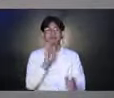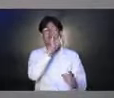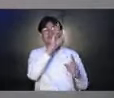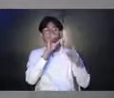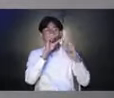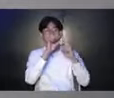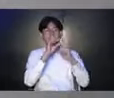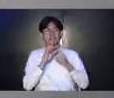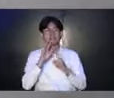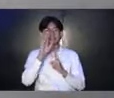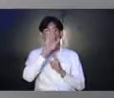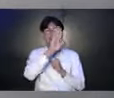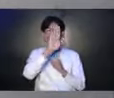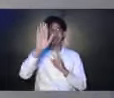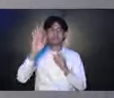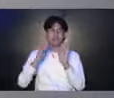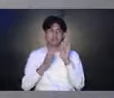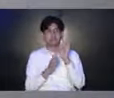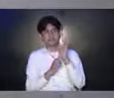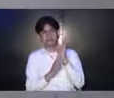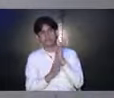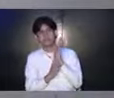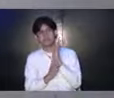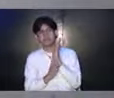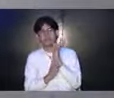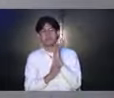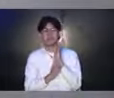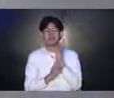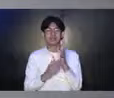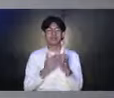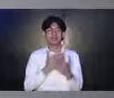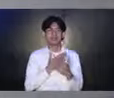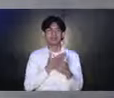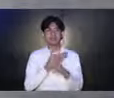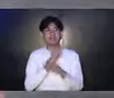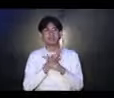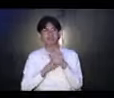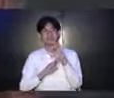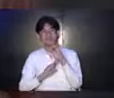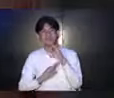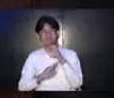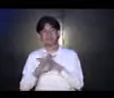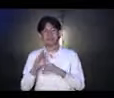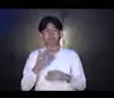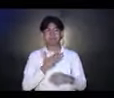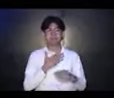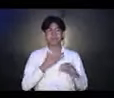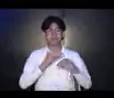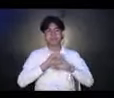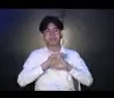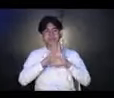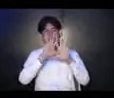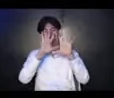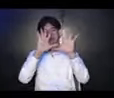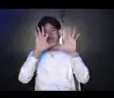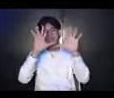Thy word is a lamp unto my feet and